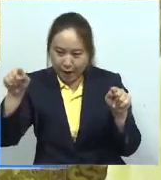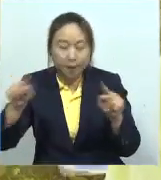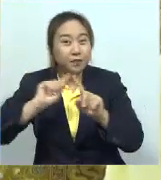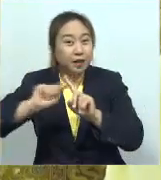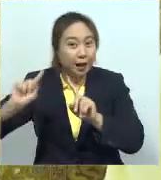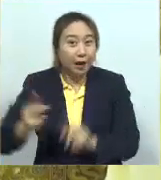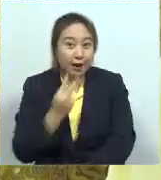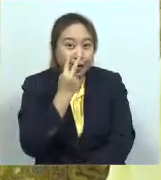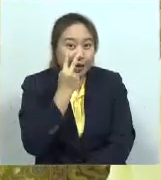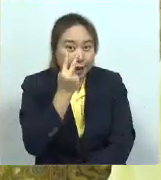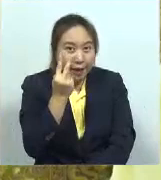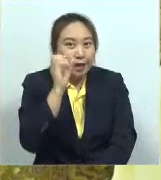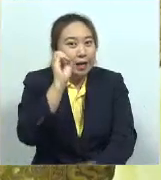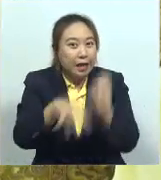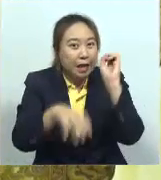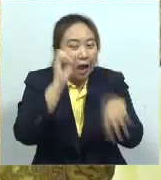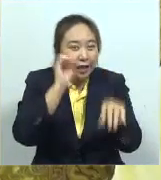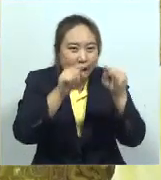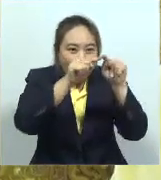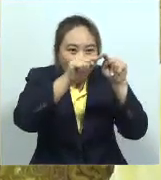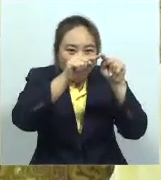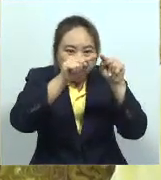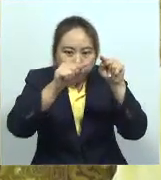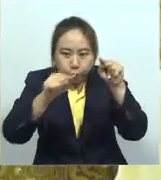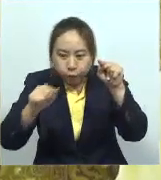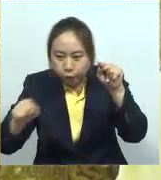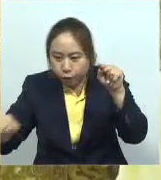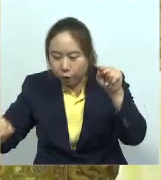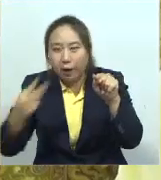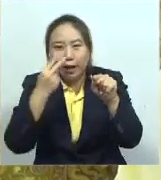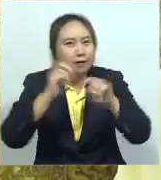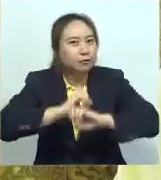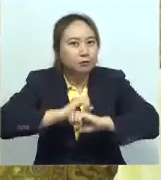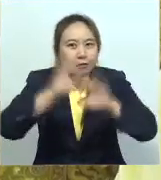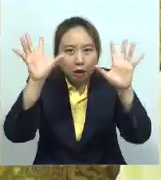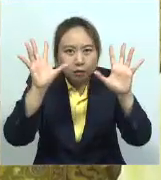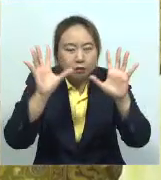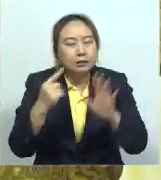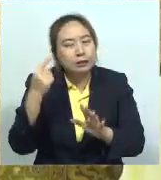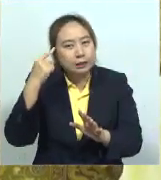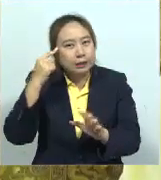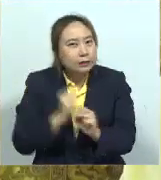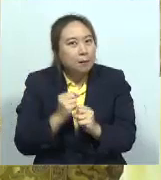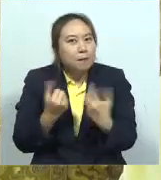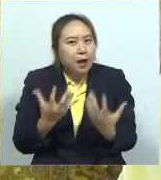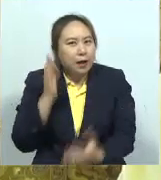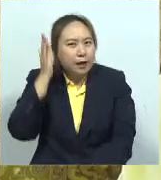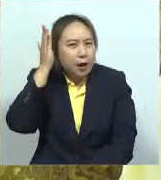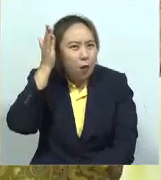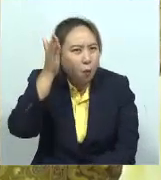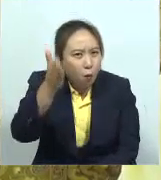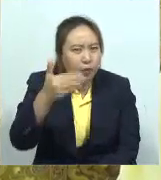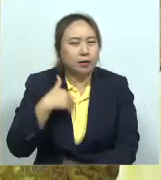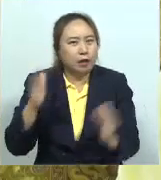มาณขยะเนี่ยลดลงอย่างเห็นได้ชัดนะครับเพราะฉะนั้นเมื่อลดลงอย่างเห็นได้ชัดเราจะทำอย่างไรในอนาคตต่อไปที่จะรณร